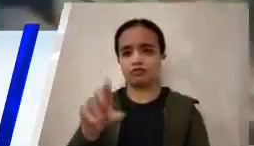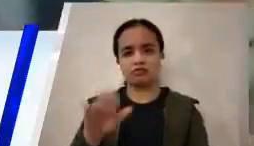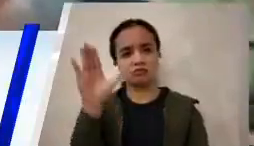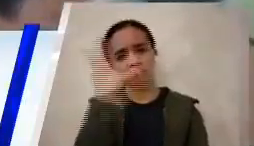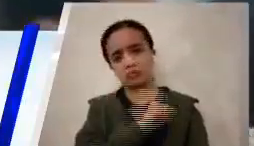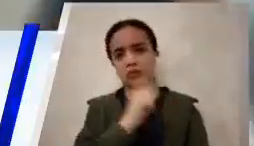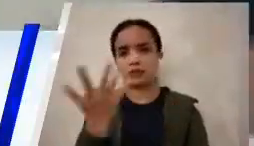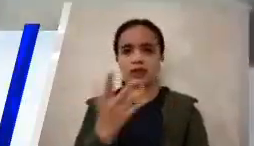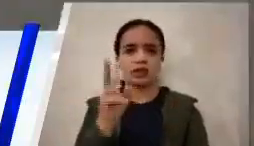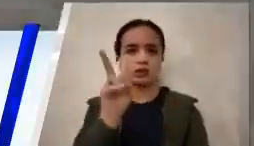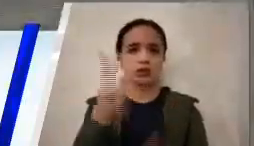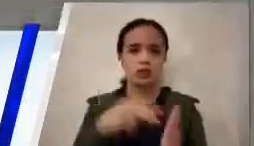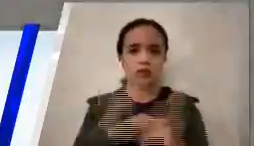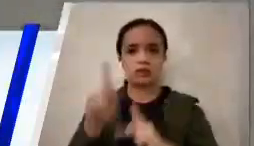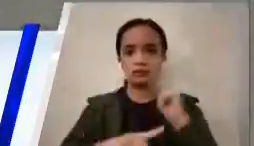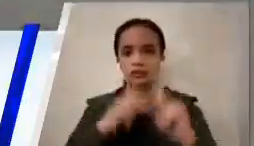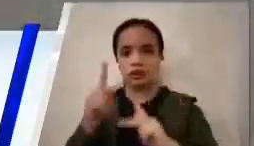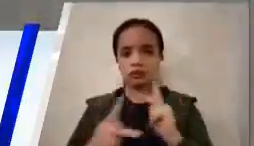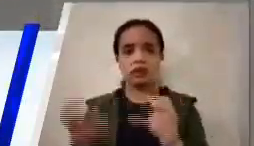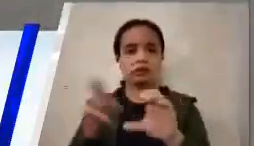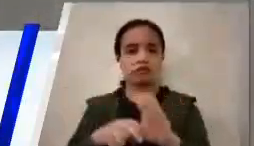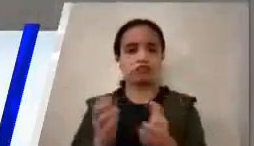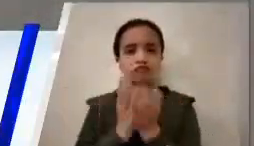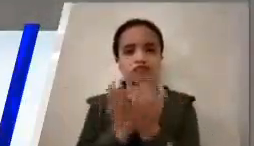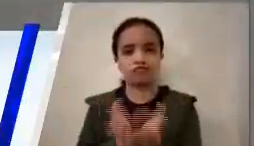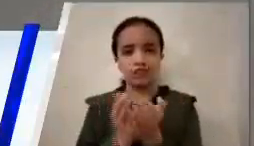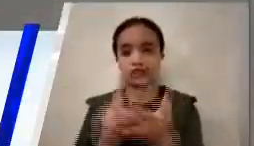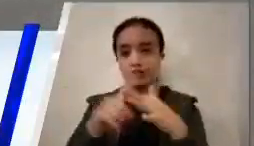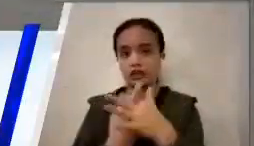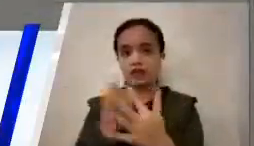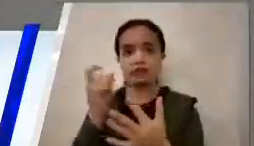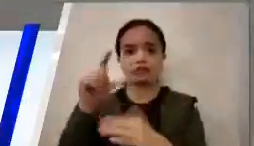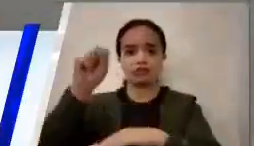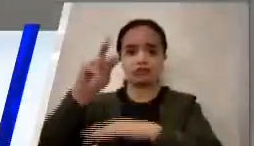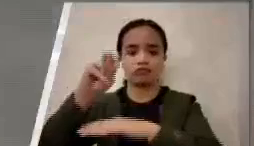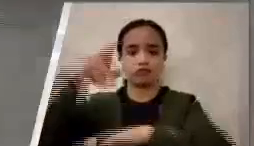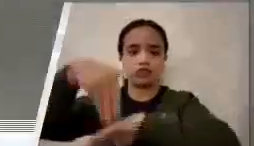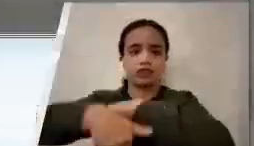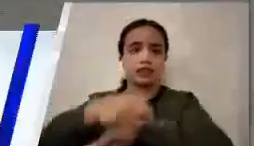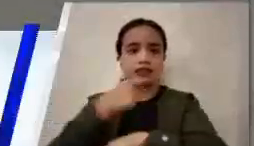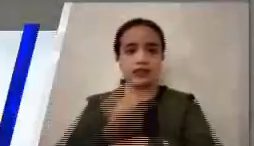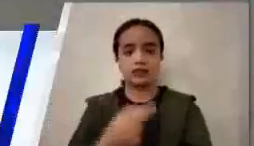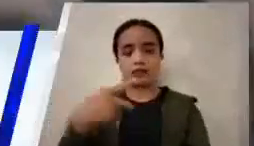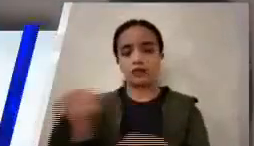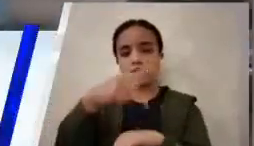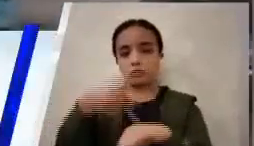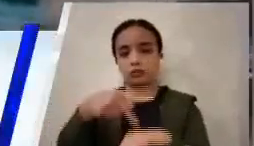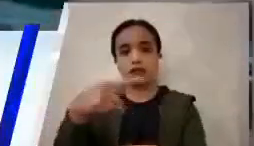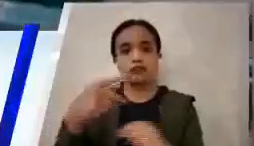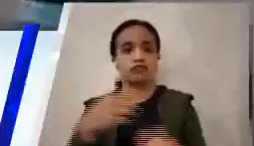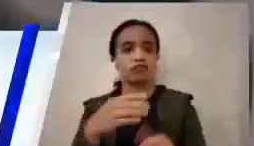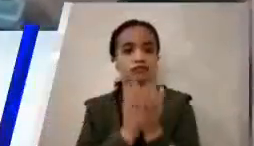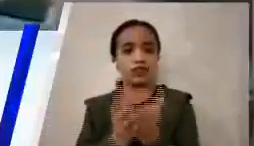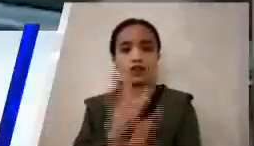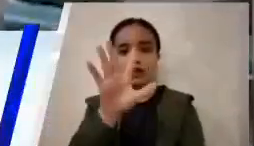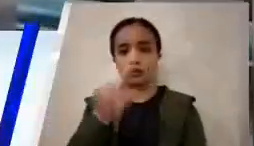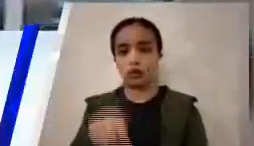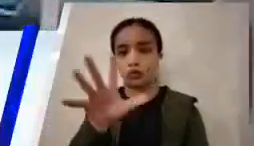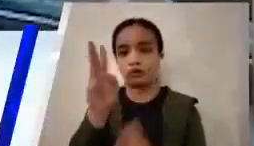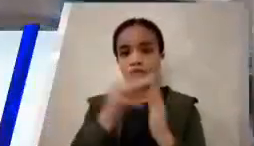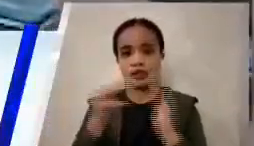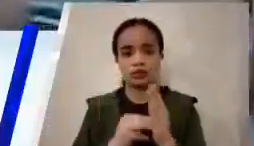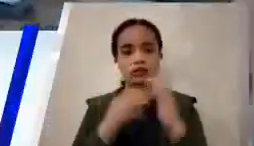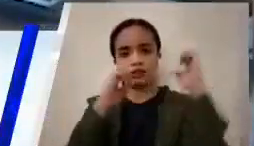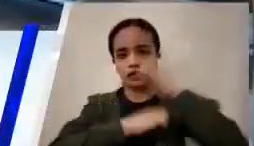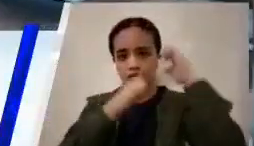biyaherong nagtawid-dagat simula kaninang hating gabi. Ayon sa Philippine Ports Authority, 5.1 million ang pasaherong inaasahang daragsa sa